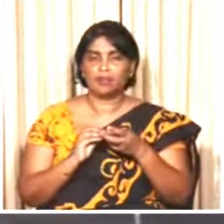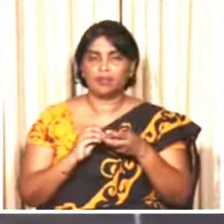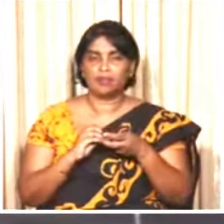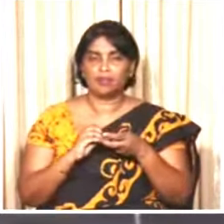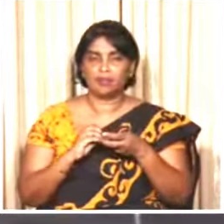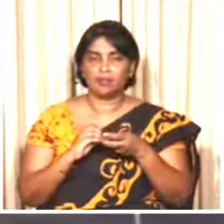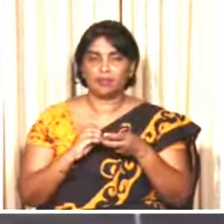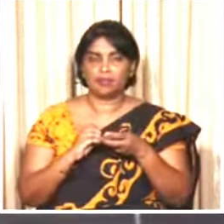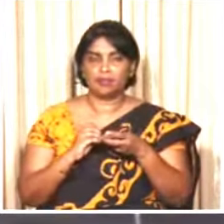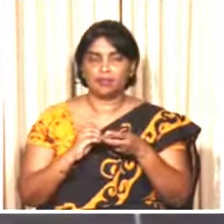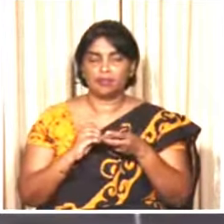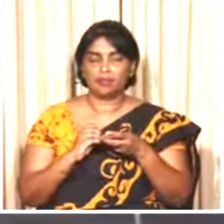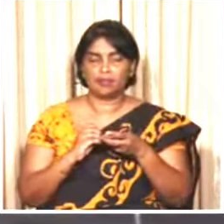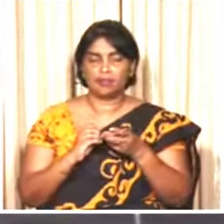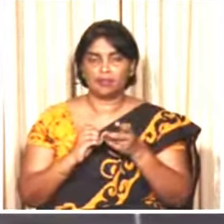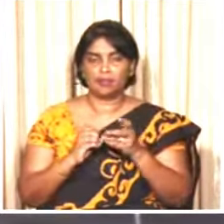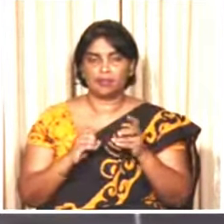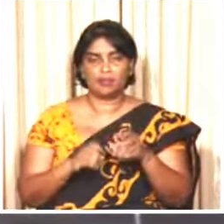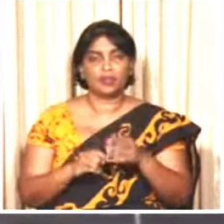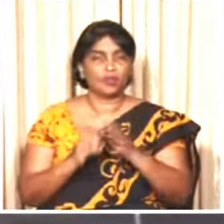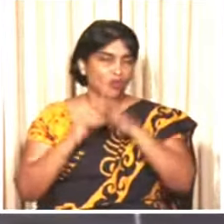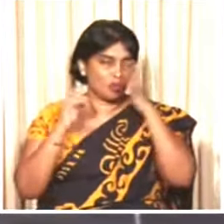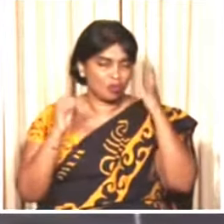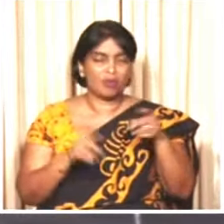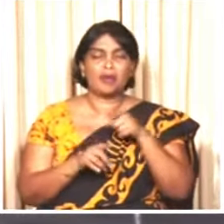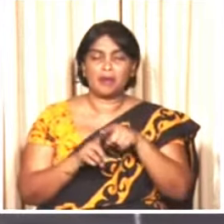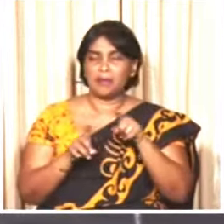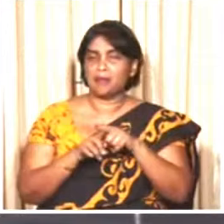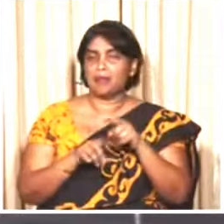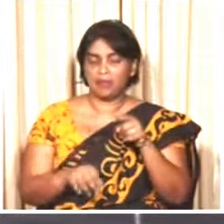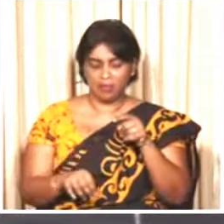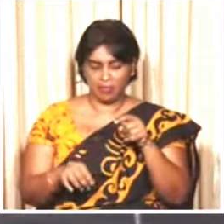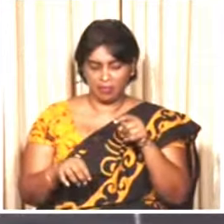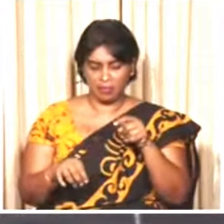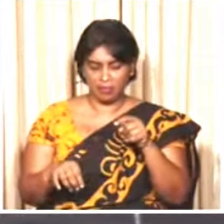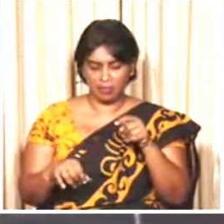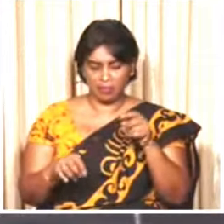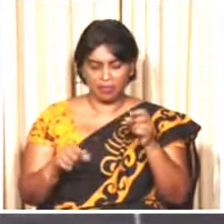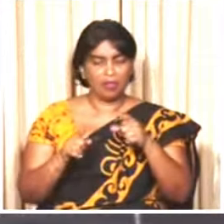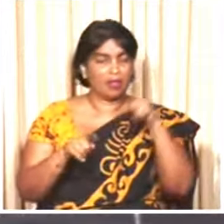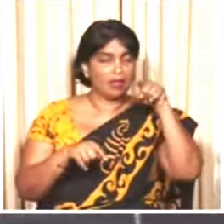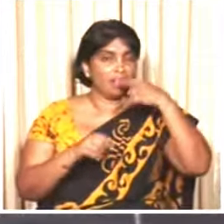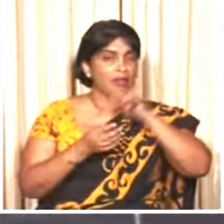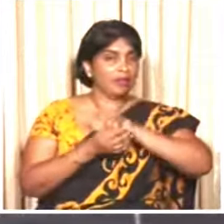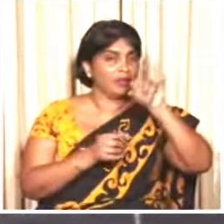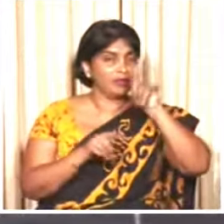තියෙනවා තව ඕනතරම් දේවල් තියෙනවා වෙනත් ජාත්‍යන්තර ගුවන් තුඩුපළවල්